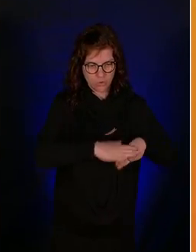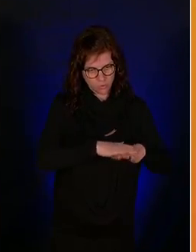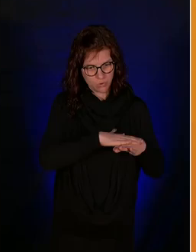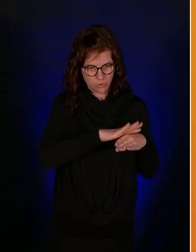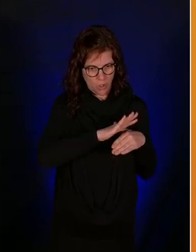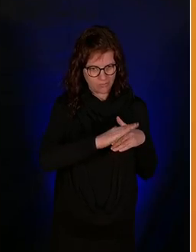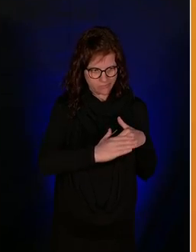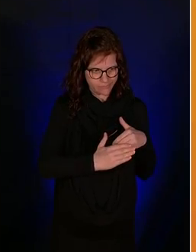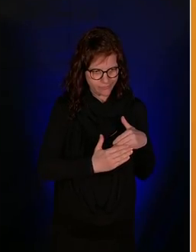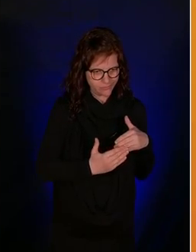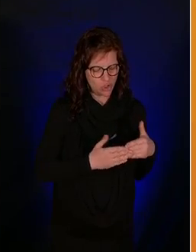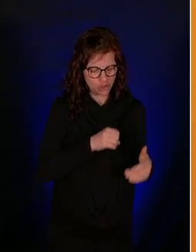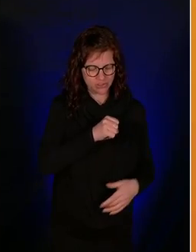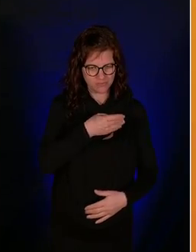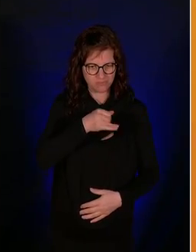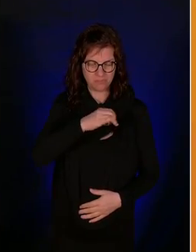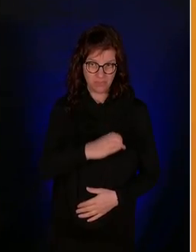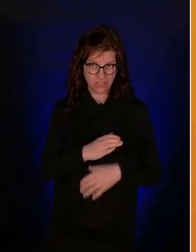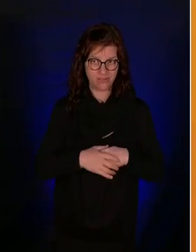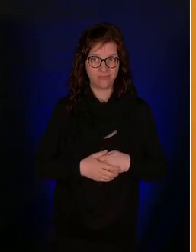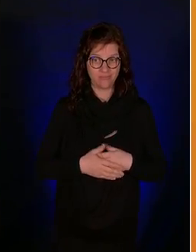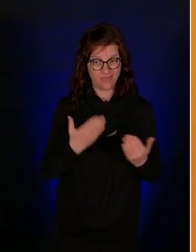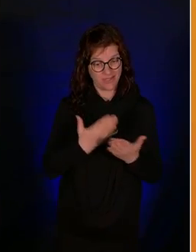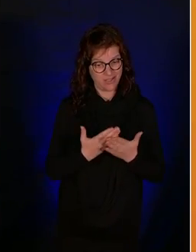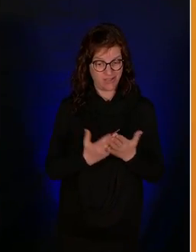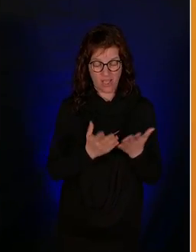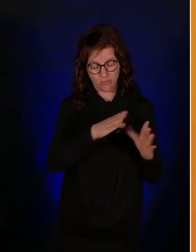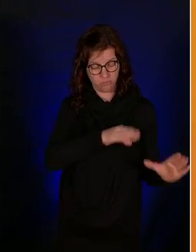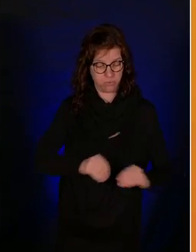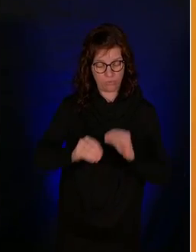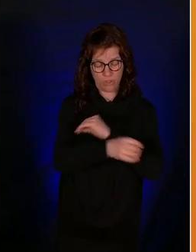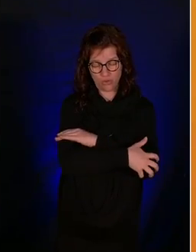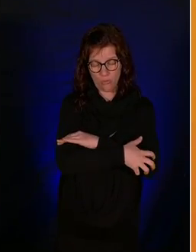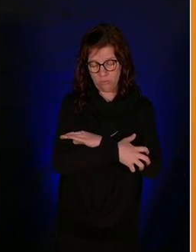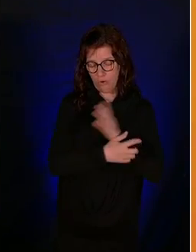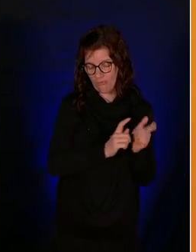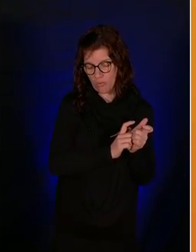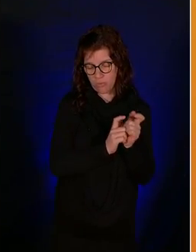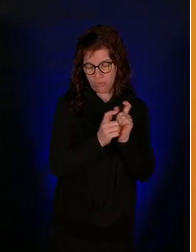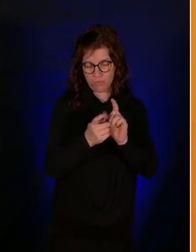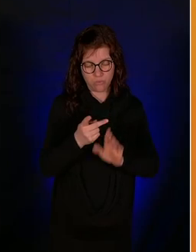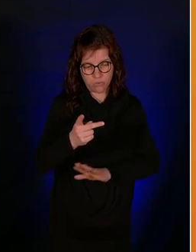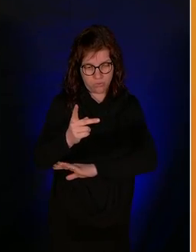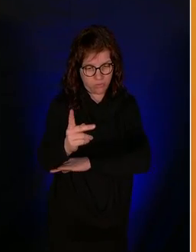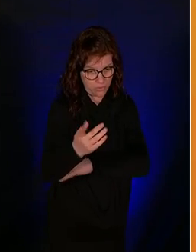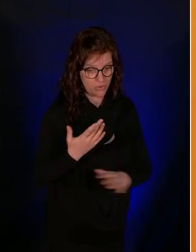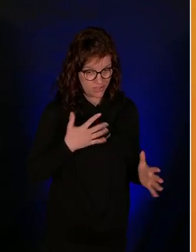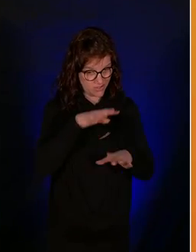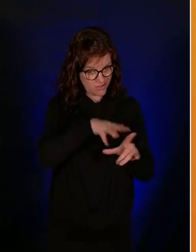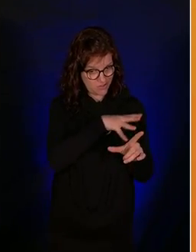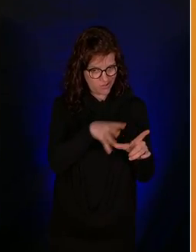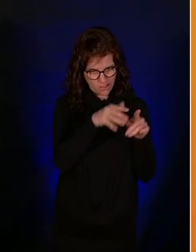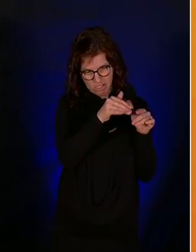SMIC. Effet dévastateur d'appauvrissement de la population, tassement des grilles avec plusieurs